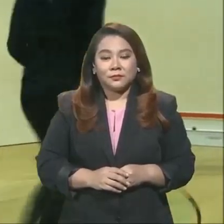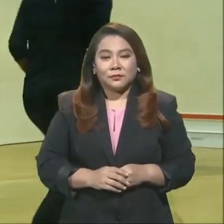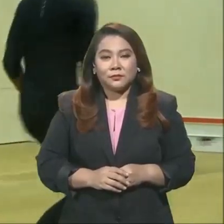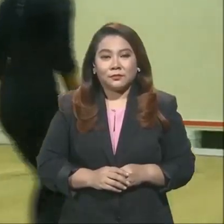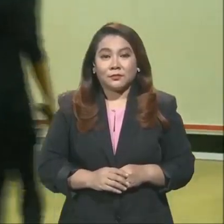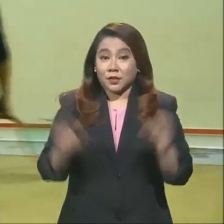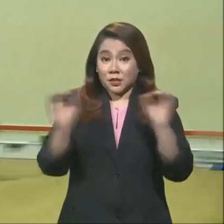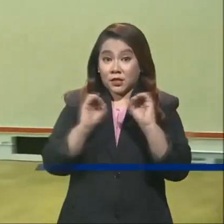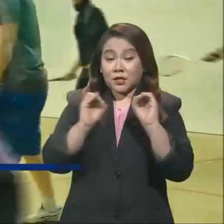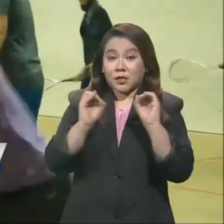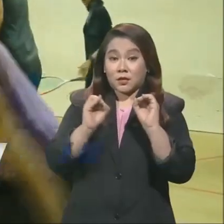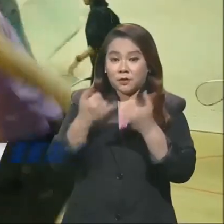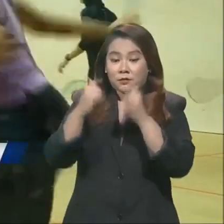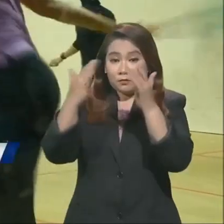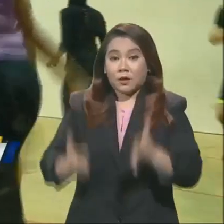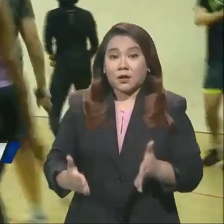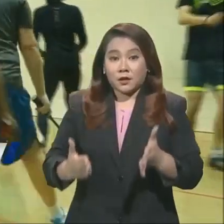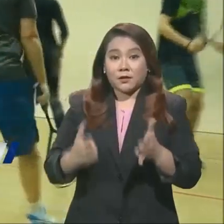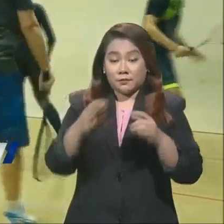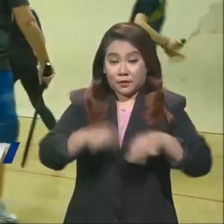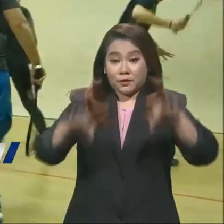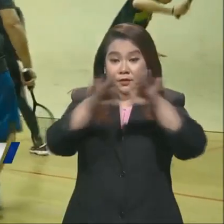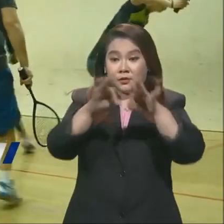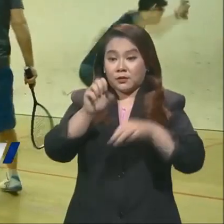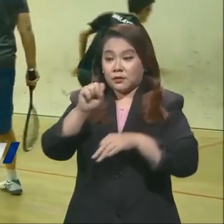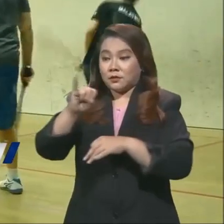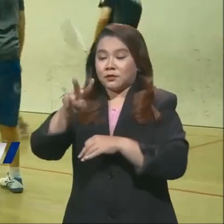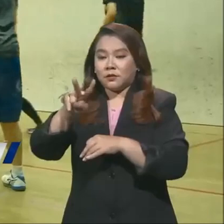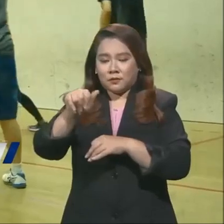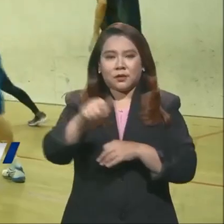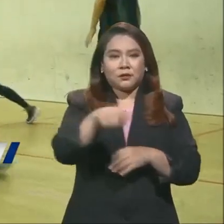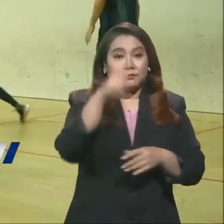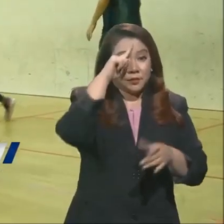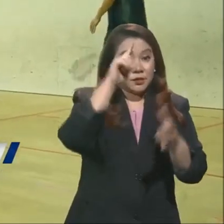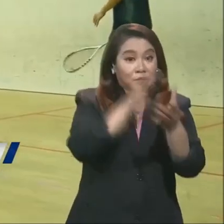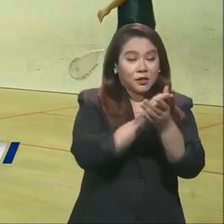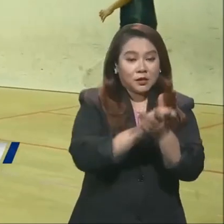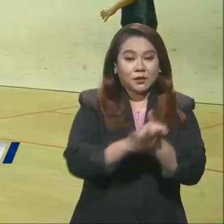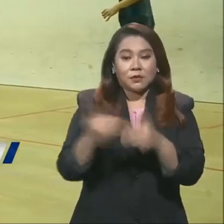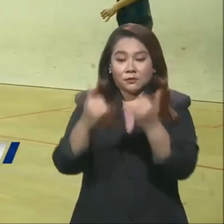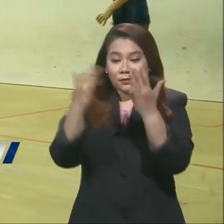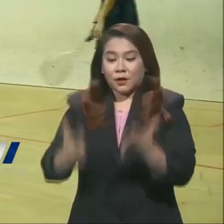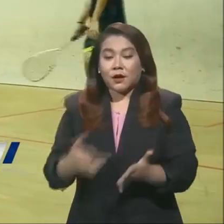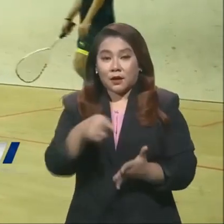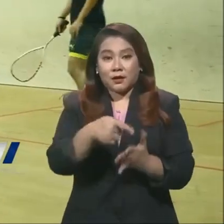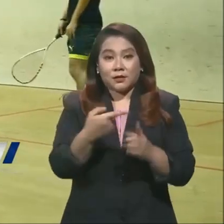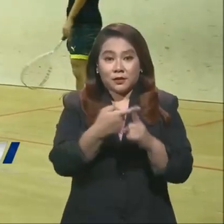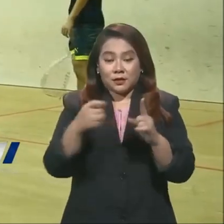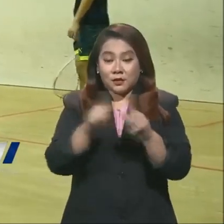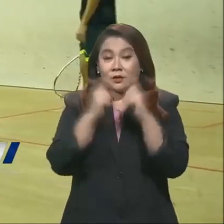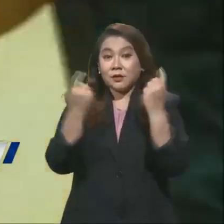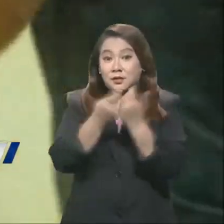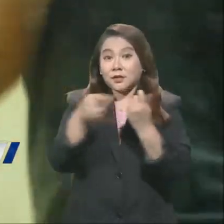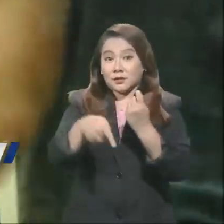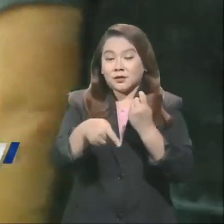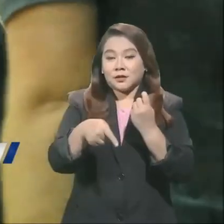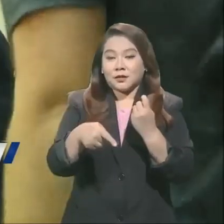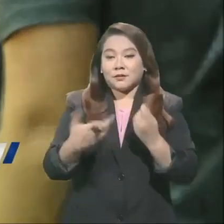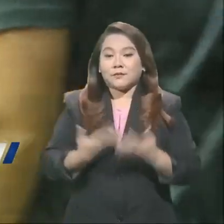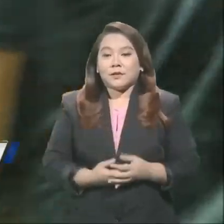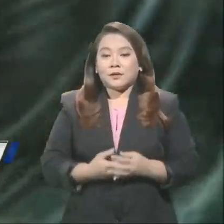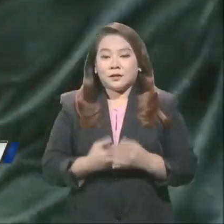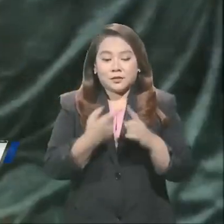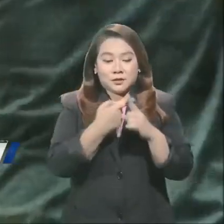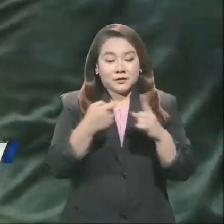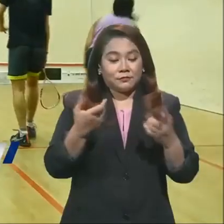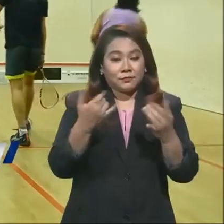Meskipun ketiadaan pemain utama S. Sivasankari, namun beliau percaya kemampuan dan kredibiliti dimiliki barisan pemain Kem Squash Kebangsaan, terutama musim